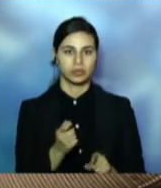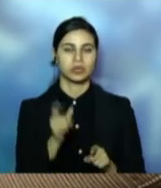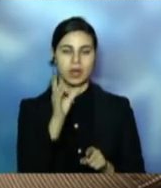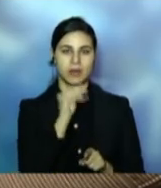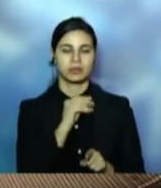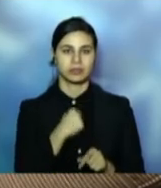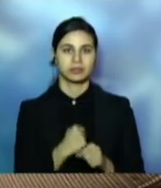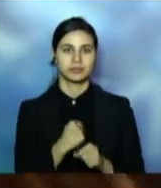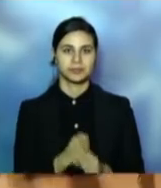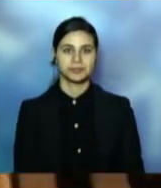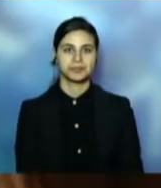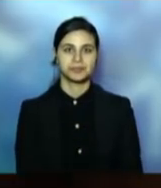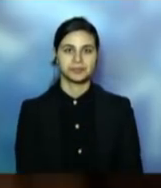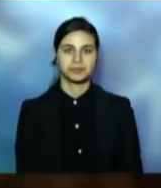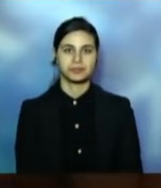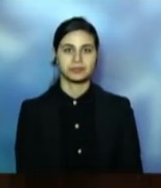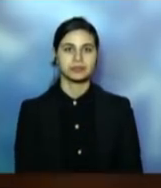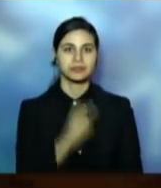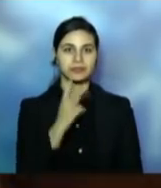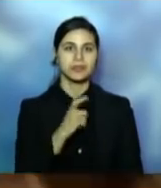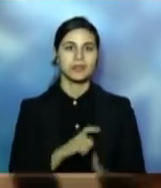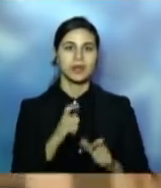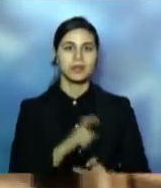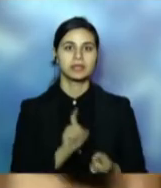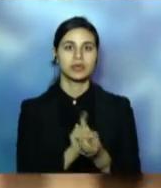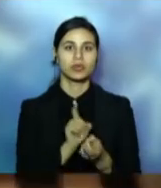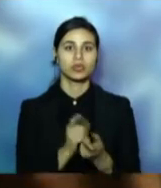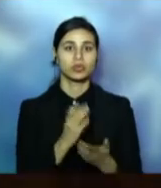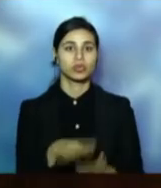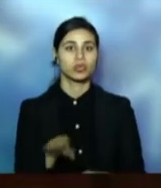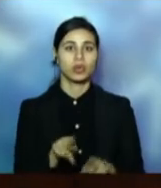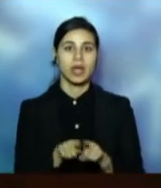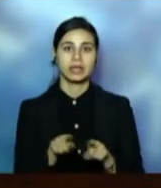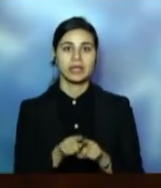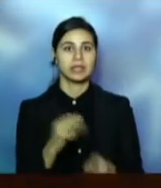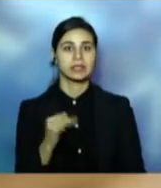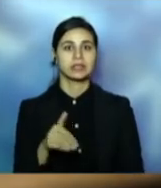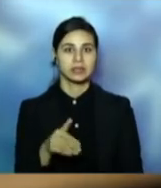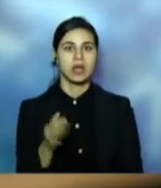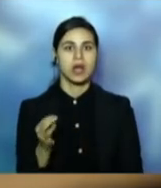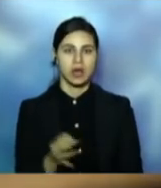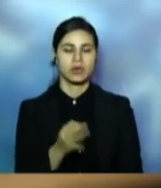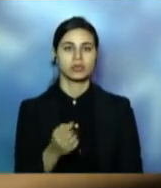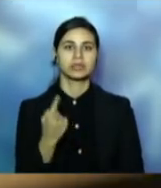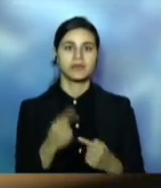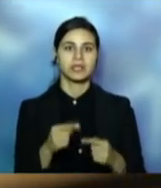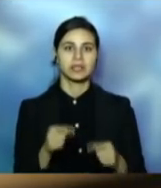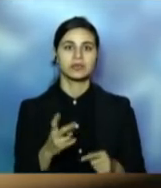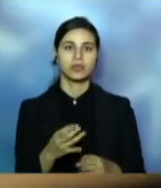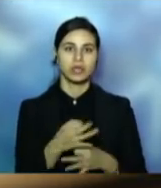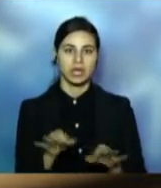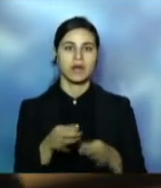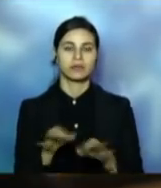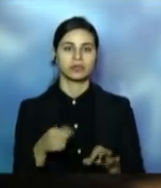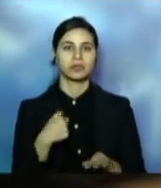მაინც ვახერხებდი. რო უბრალოდ ის მასწავლებლებსაც, რომ თუ არა აქვთ ერთნაირი ინტერესი, არა უშავს სხვადასხვა რაღაცებთან მიუშვით.